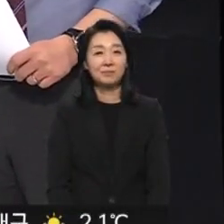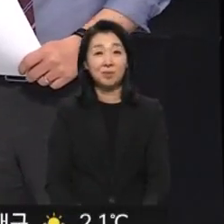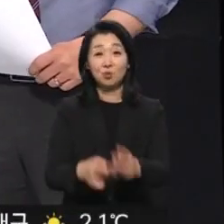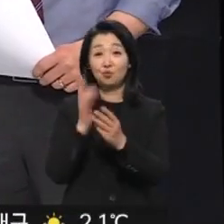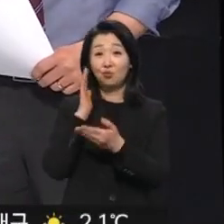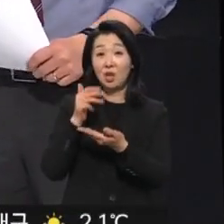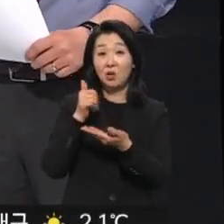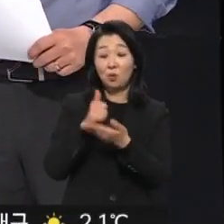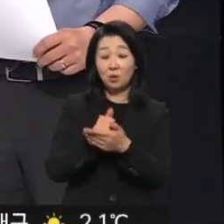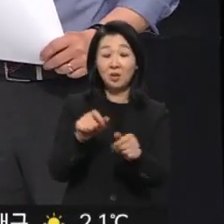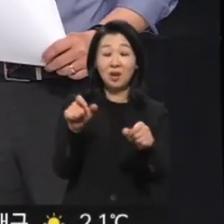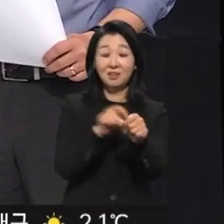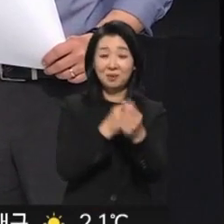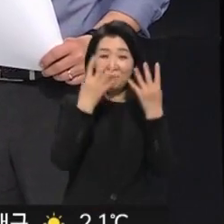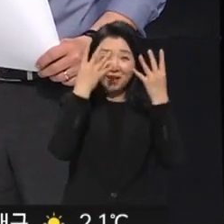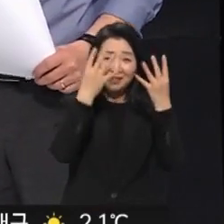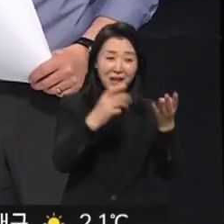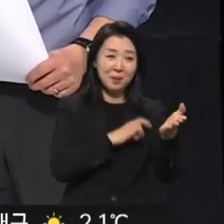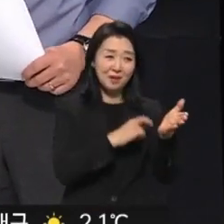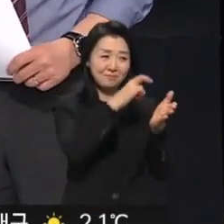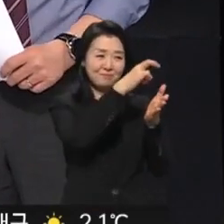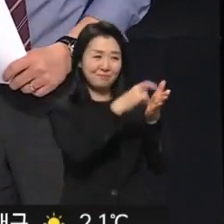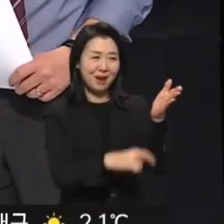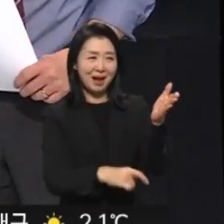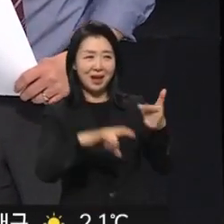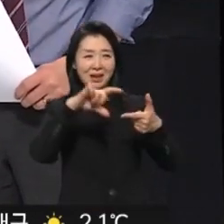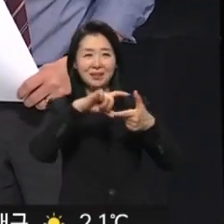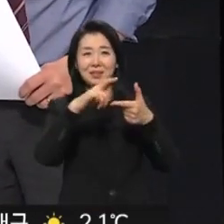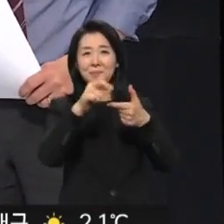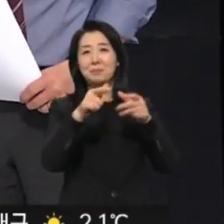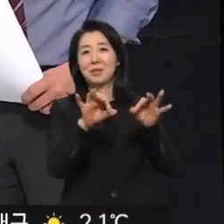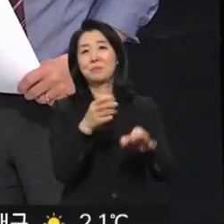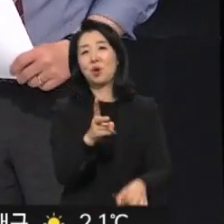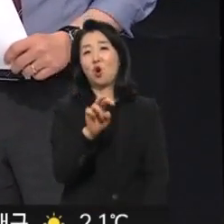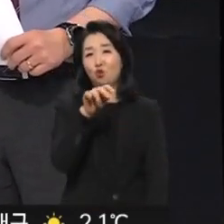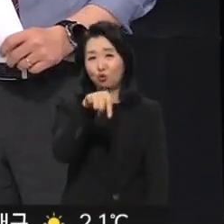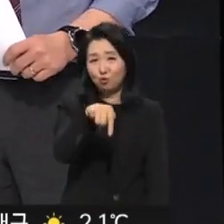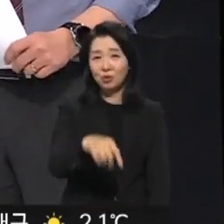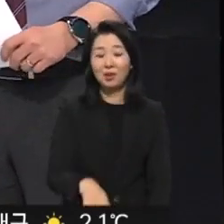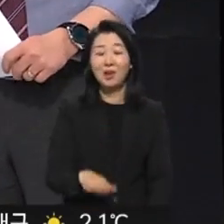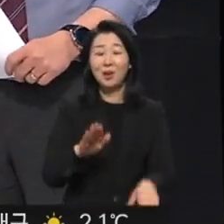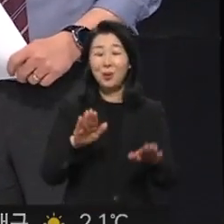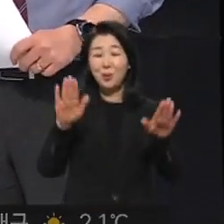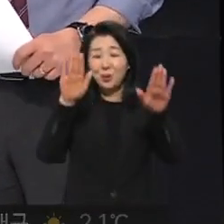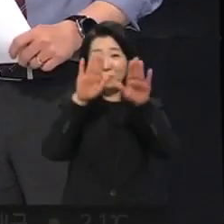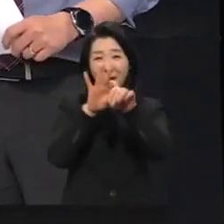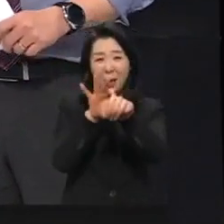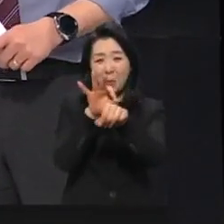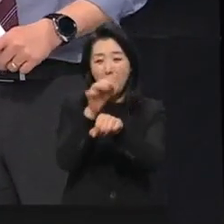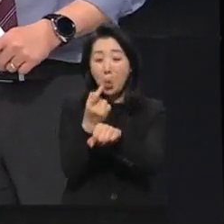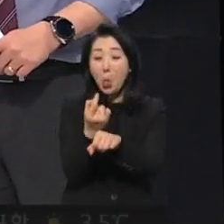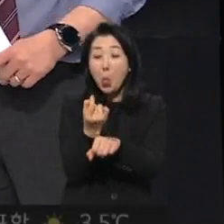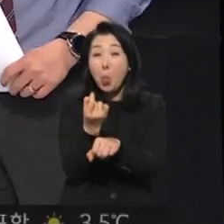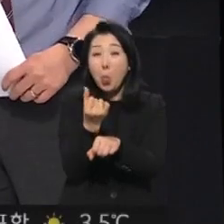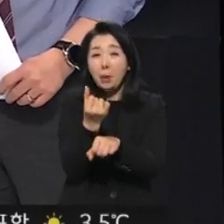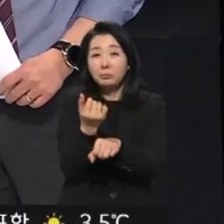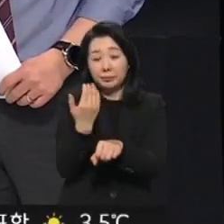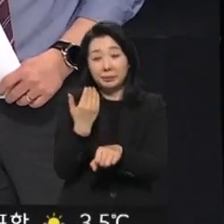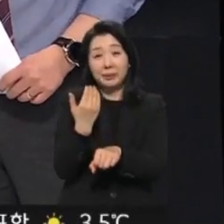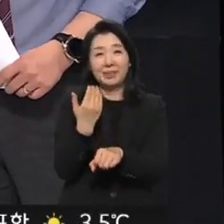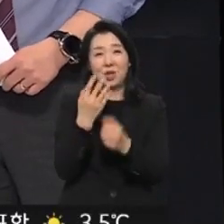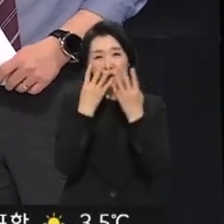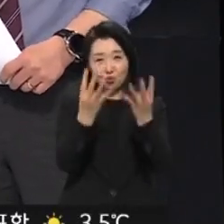윤석열 대통령의 특별 사면 명단에 포함된 김경수 전 지사, 오늘 0시를 조금 넘겨 창원교도소에서 출소를